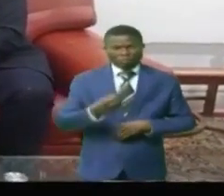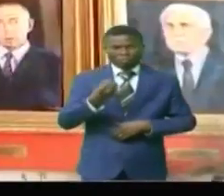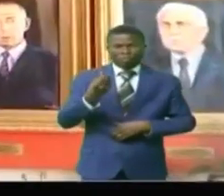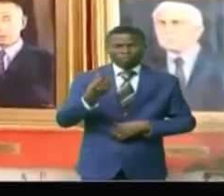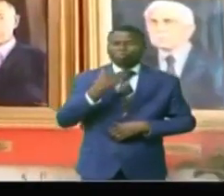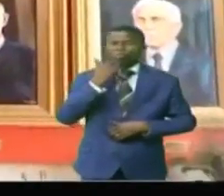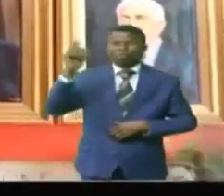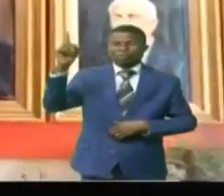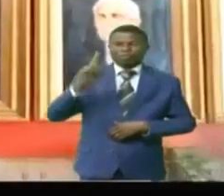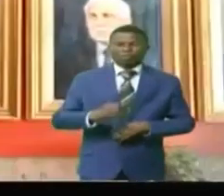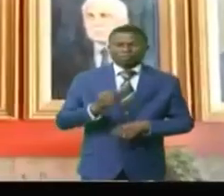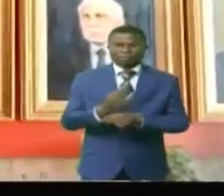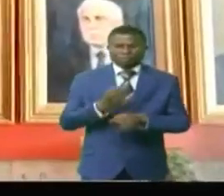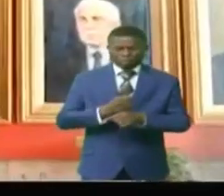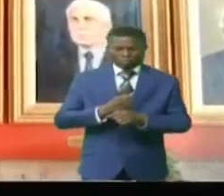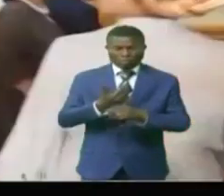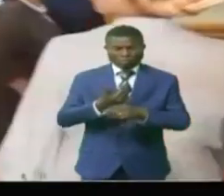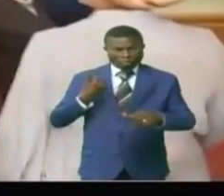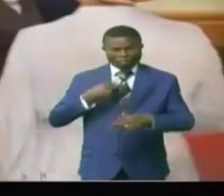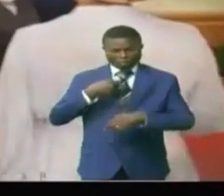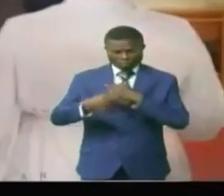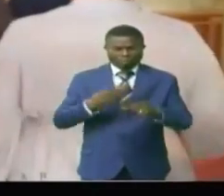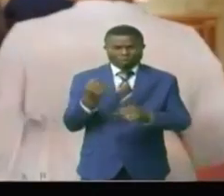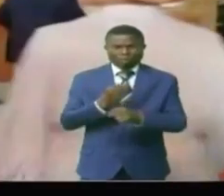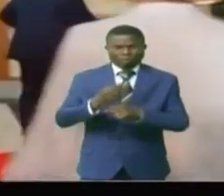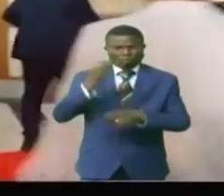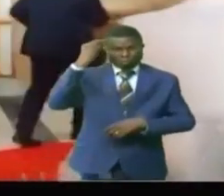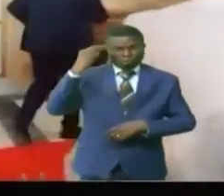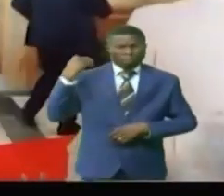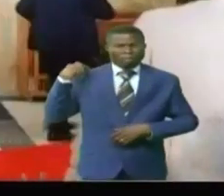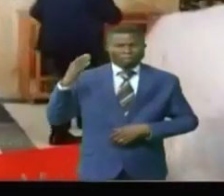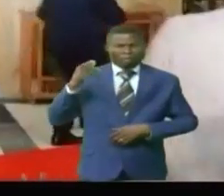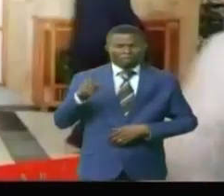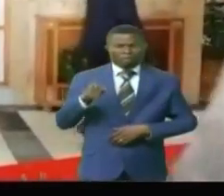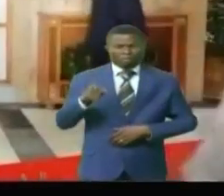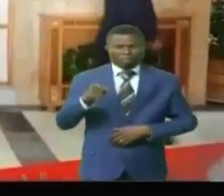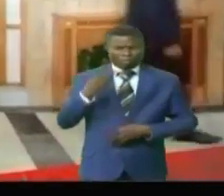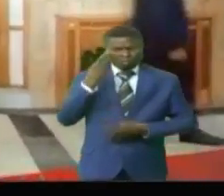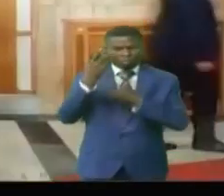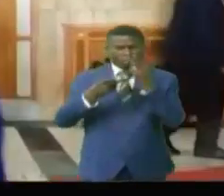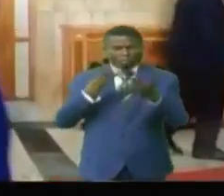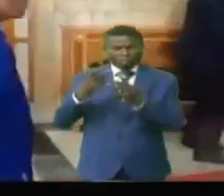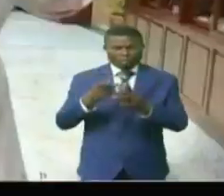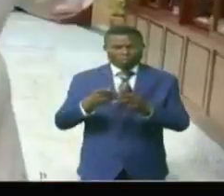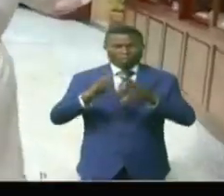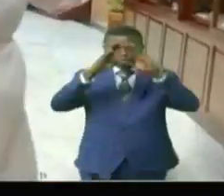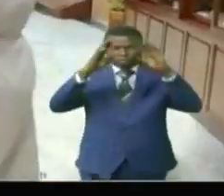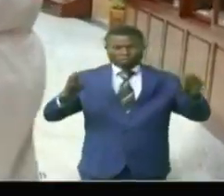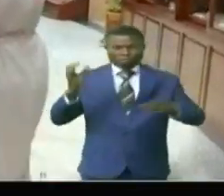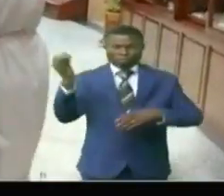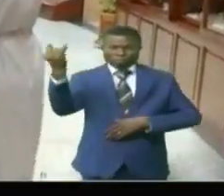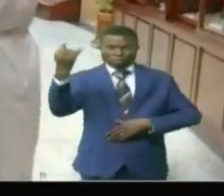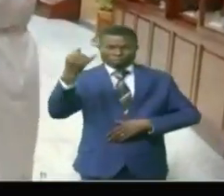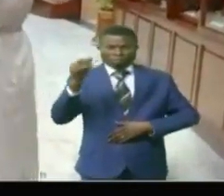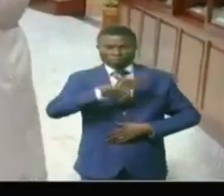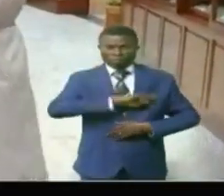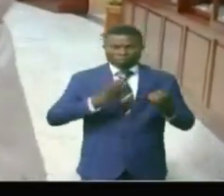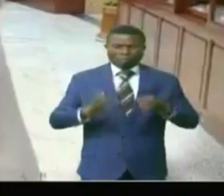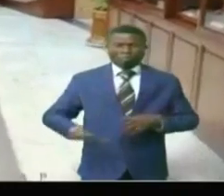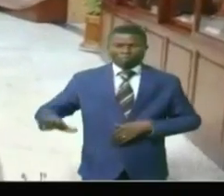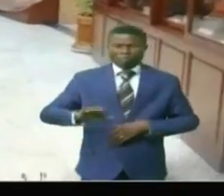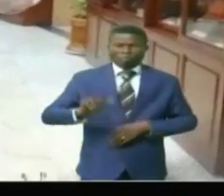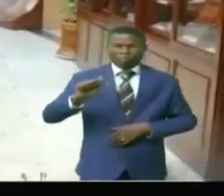financements. En attendant le début des travaux, le ministre d'État Pius Mwabilou a visité le musée national de la République